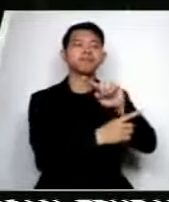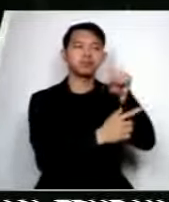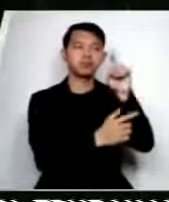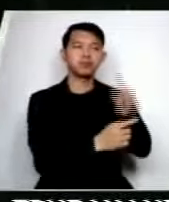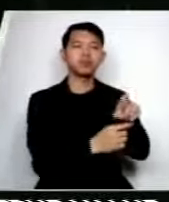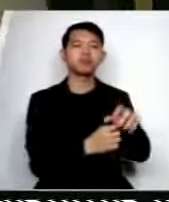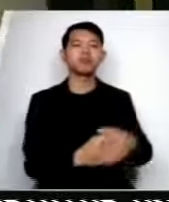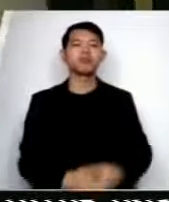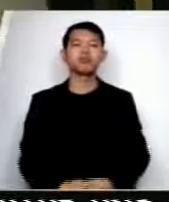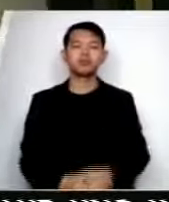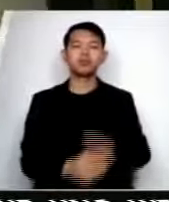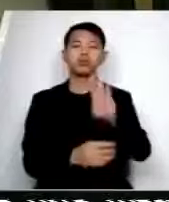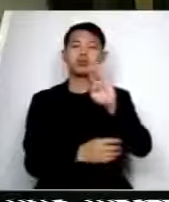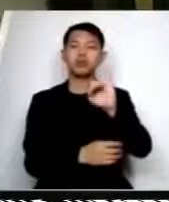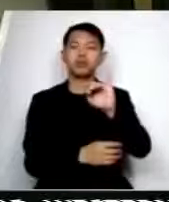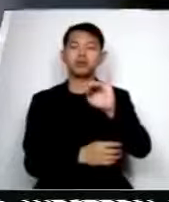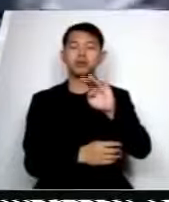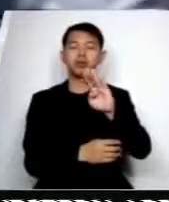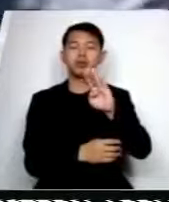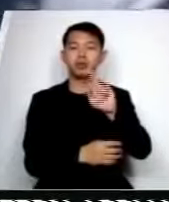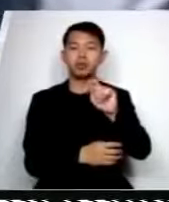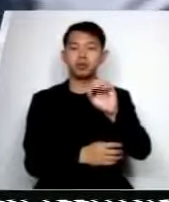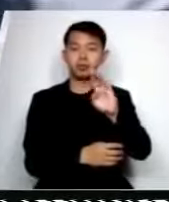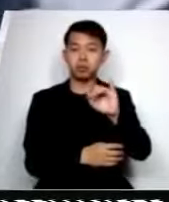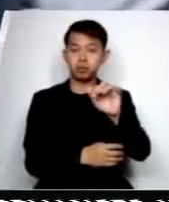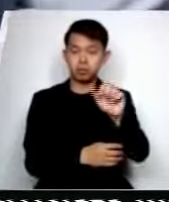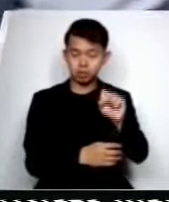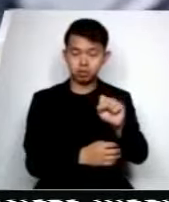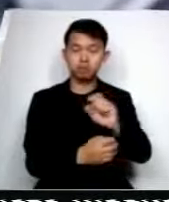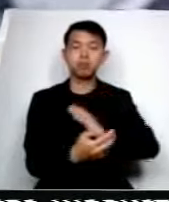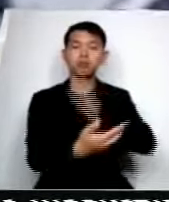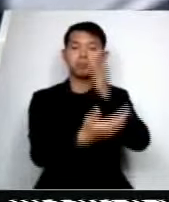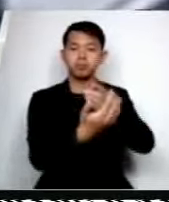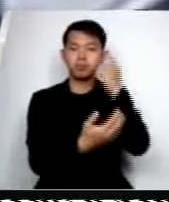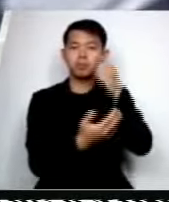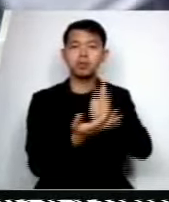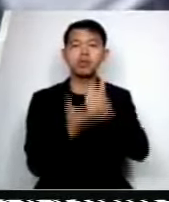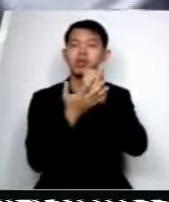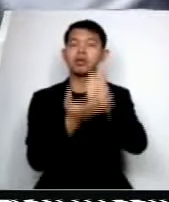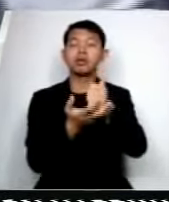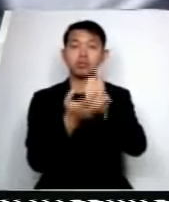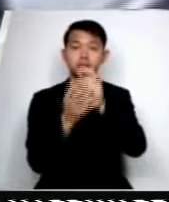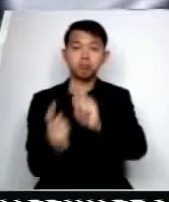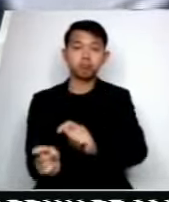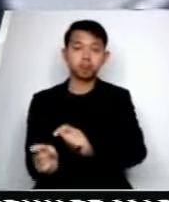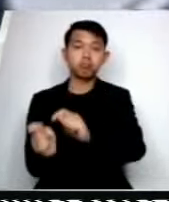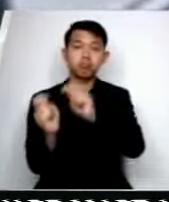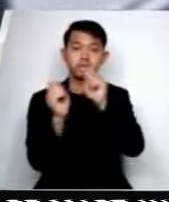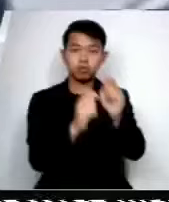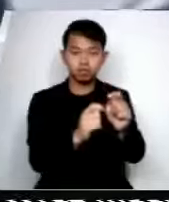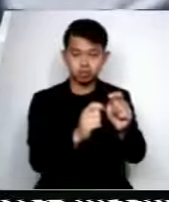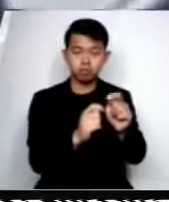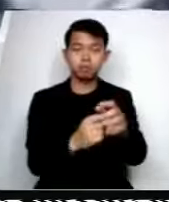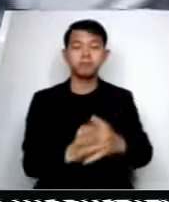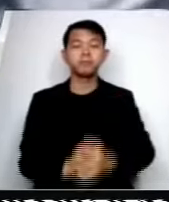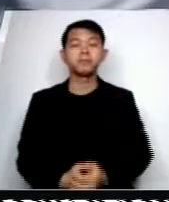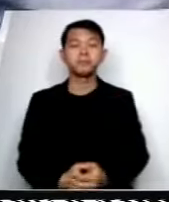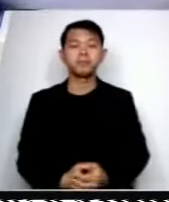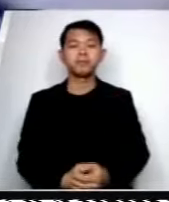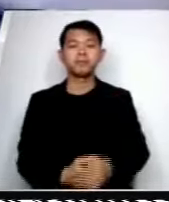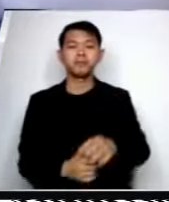na maisaayos ang turnover nito. Parang nagbaho lang si Father. Parang hindi mo siya sinakal.